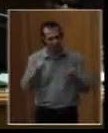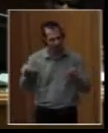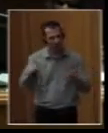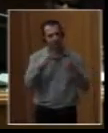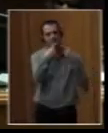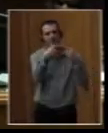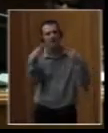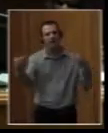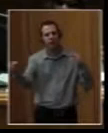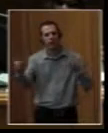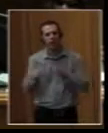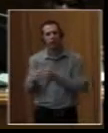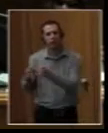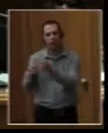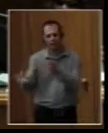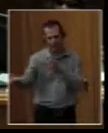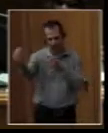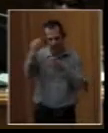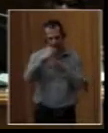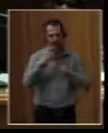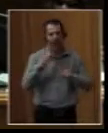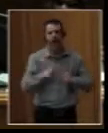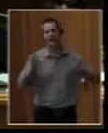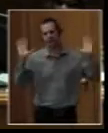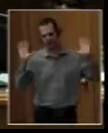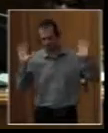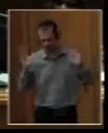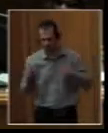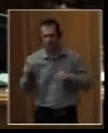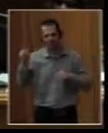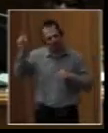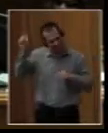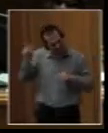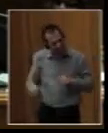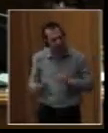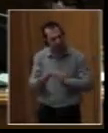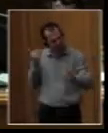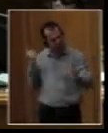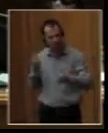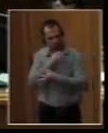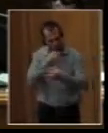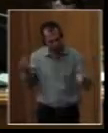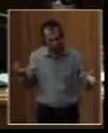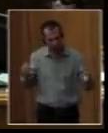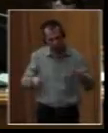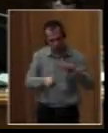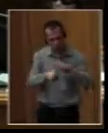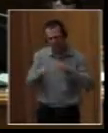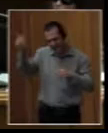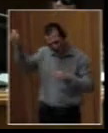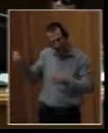κυρία Κούνεβα αναφέρθηκε νωρίτερα σε αυτήν, είναι στο Προεδρείο της.